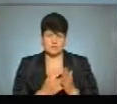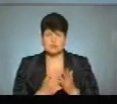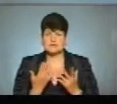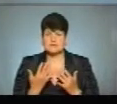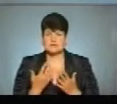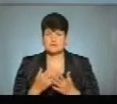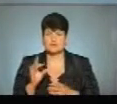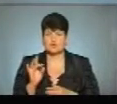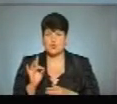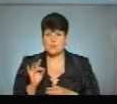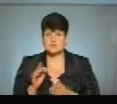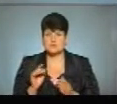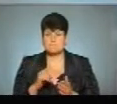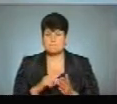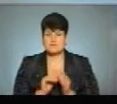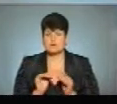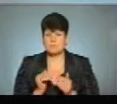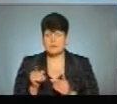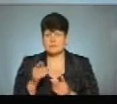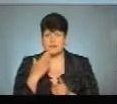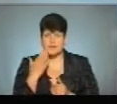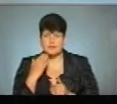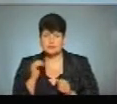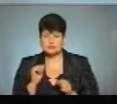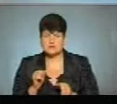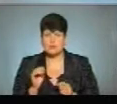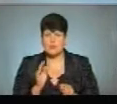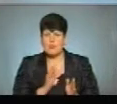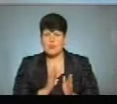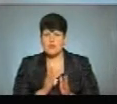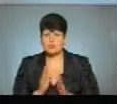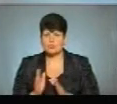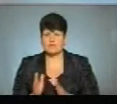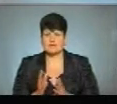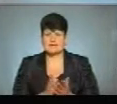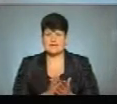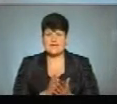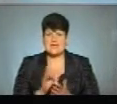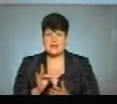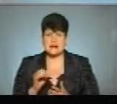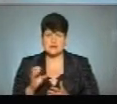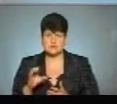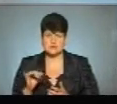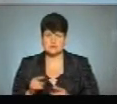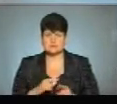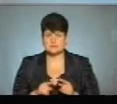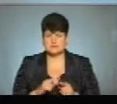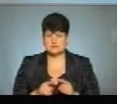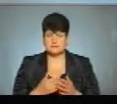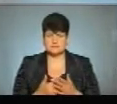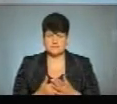оскільки, наприклад, в Дрогобич місто менше, їм трошки легше, можливо, впорядкувати деякі там ресурси, оперативніше їм, можливо,